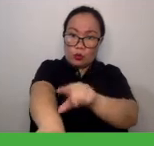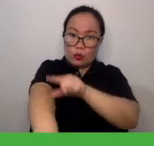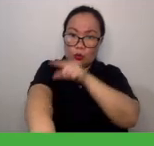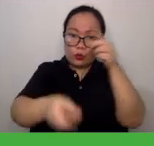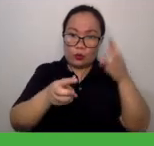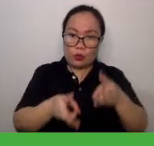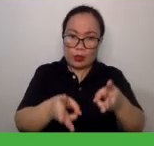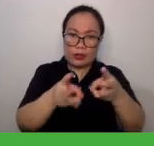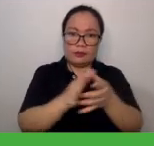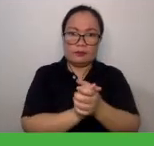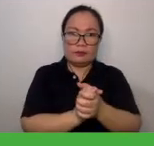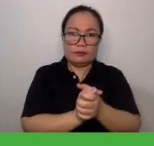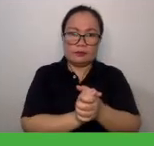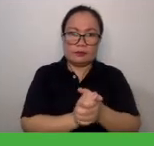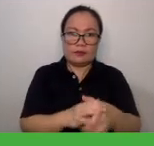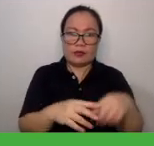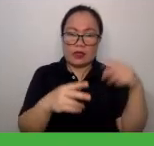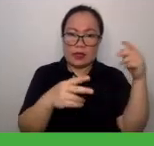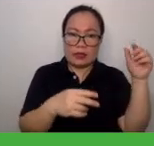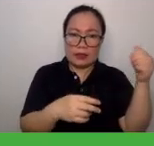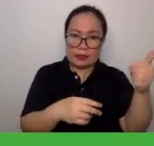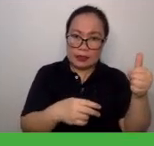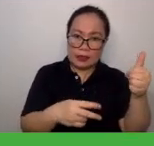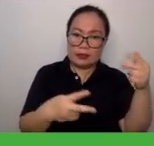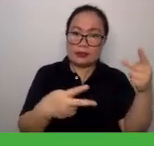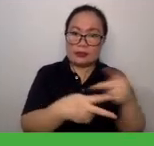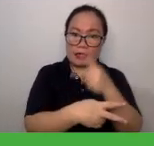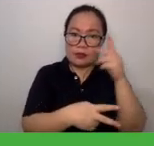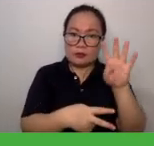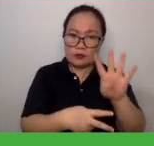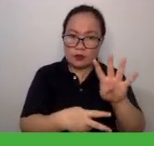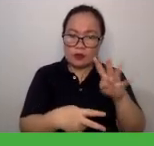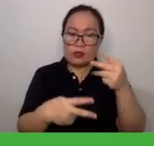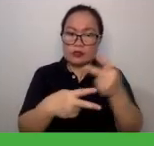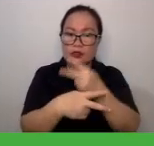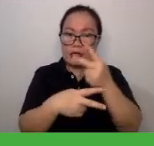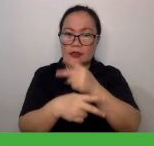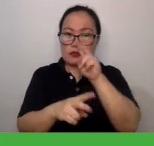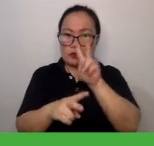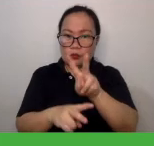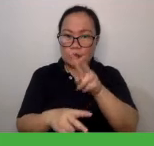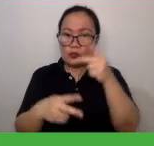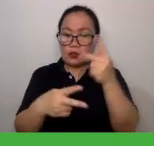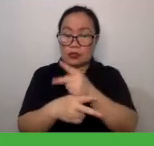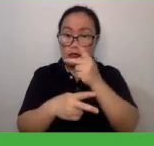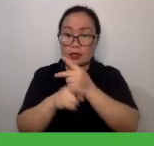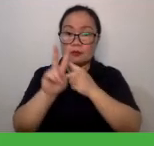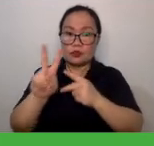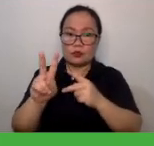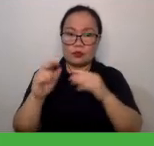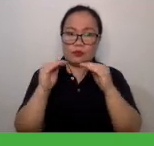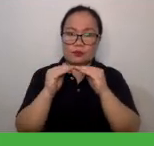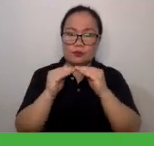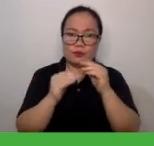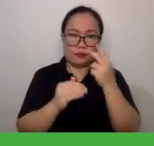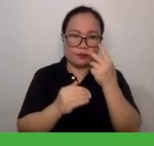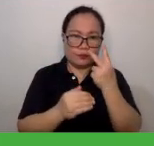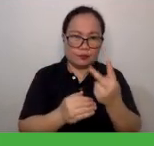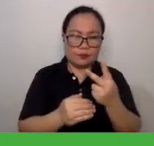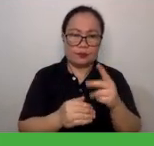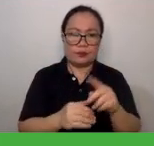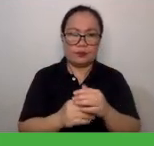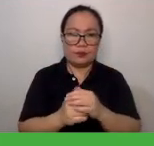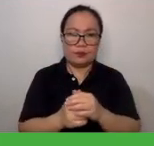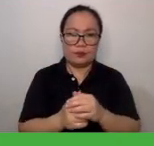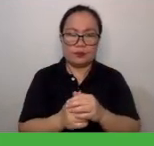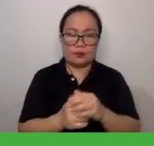10 times 4 times 2 times 2. So, 10 times 4 times 2 times 2.